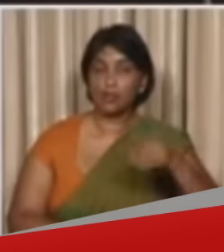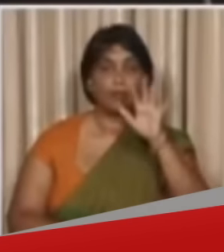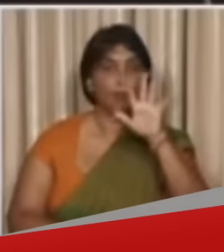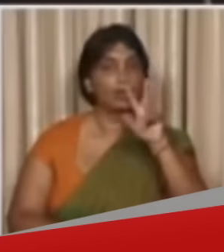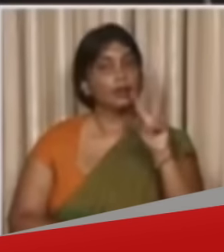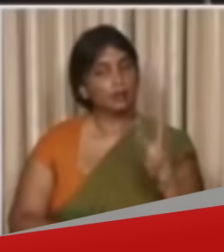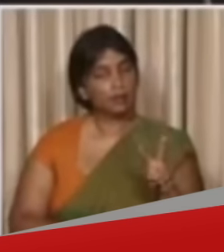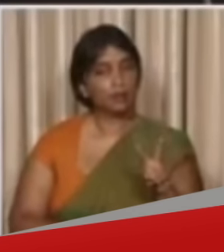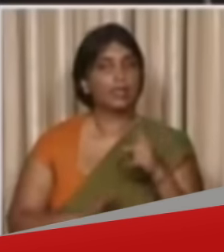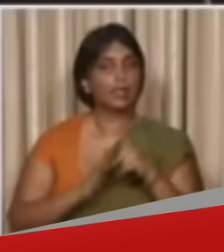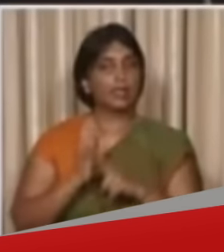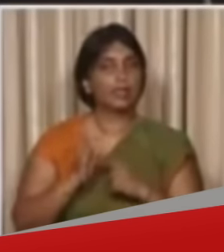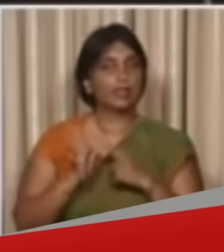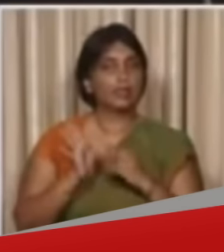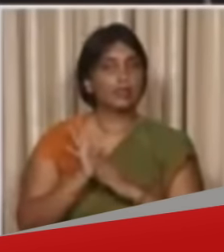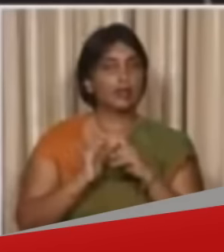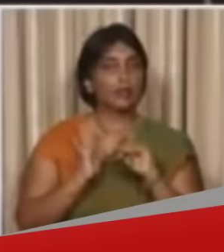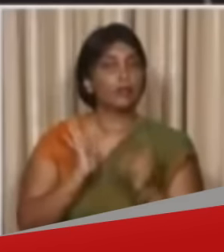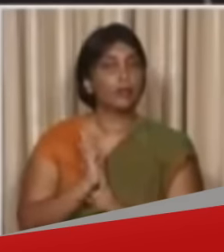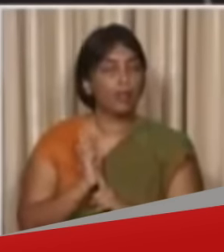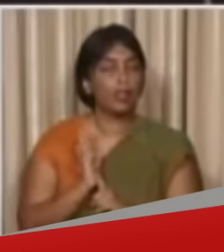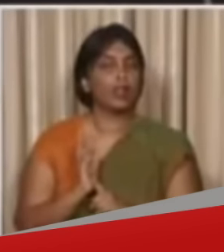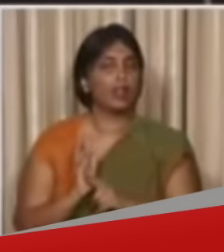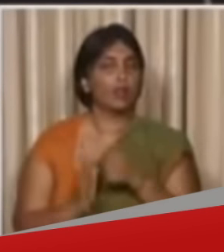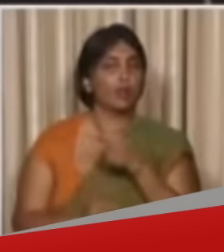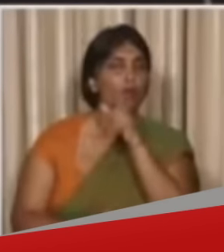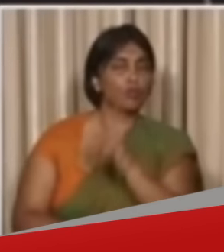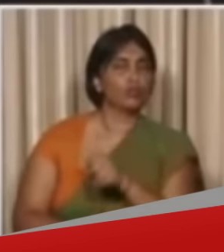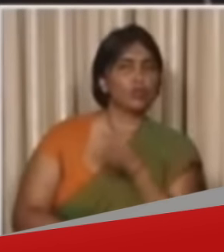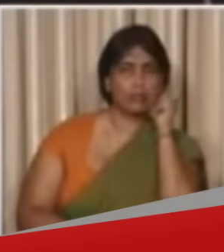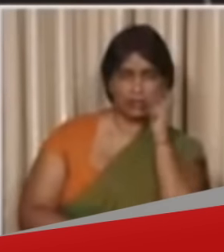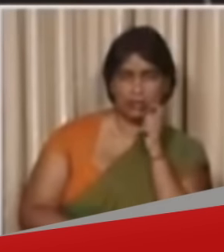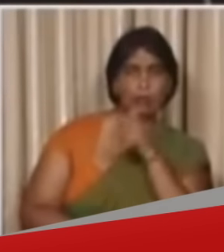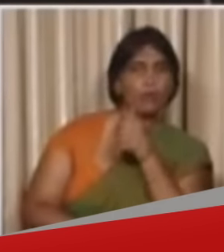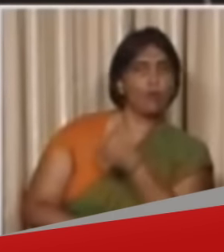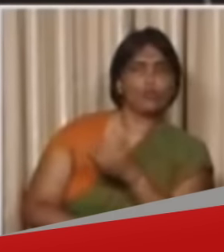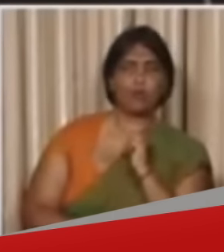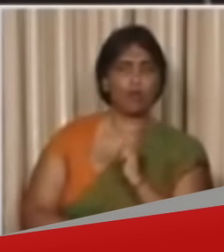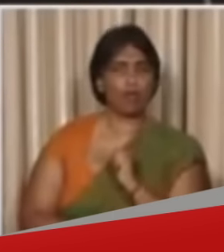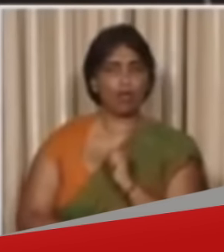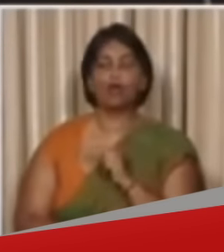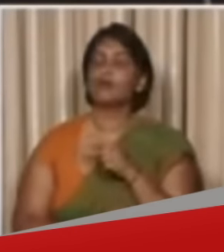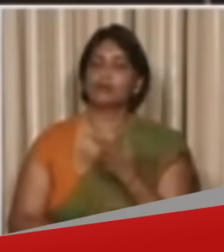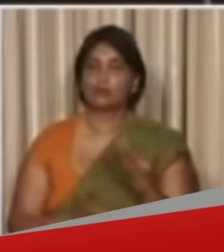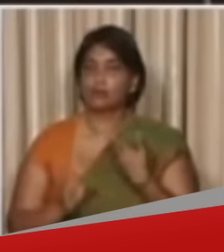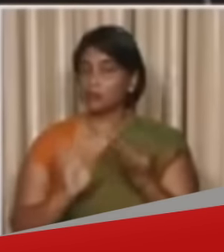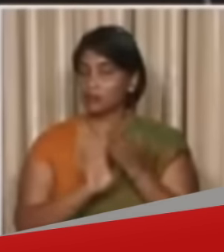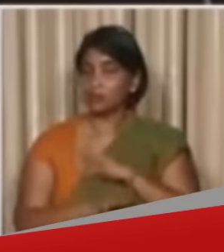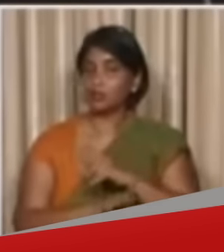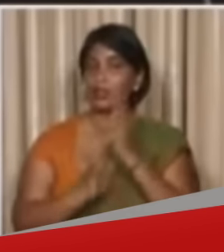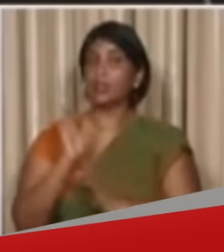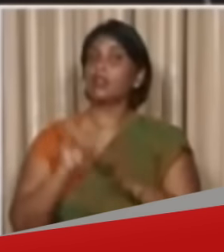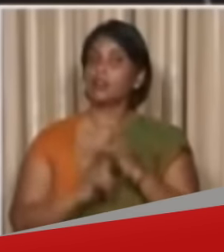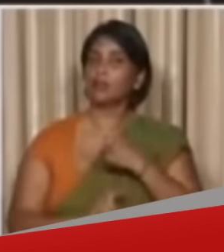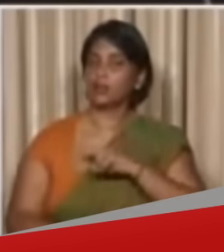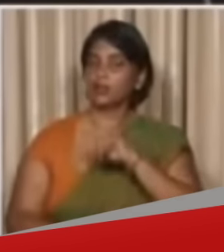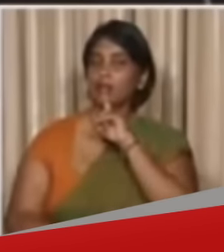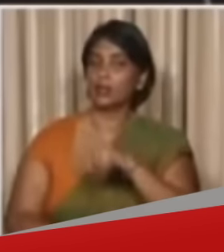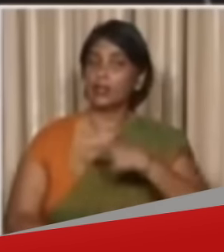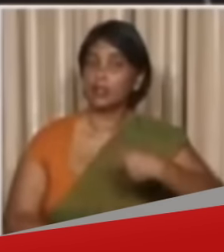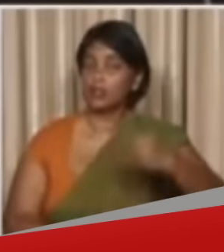දවස් 52 දී ජමීල් කියන ත්‍රස්තවාදියා හොඳ උනේ කොහොමද කියලාත් මම ඔය ඉස්සල්ලා කතා කරපු මන්ත්‍රීවරයාගෙන් අහනවා.